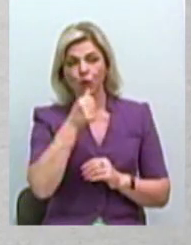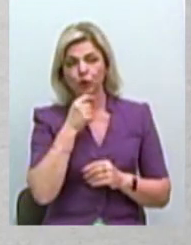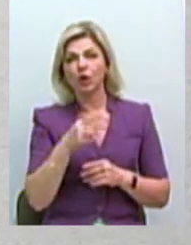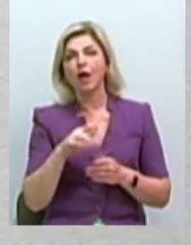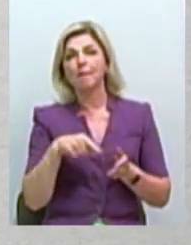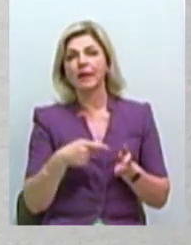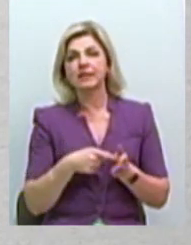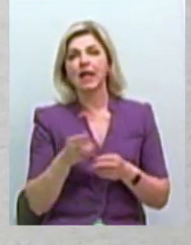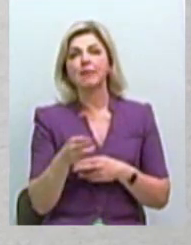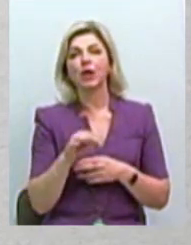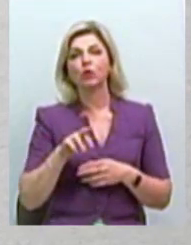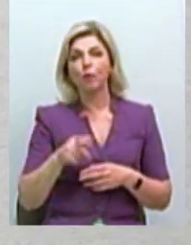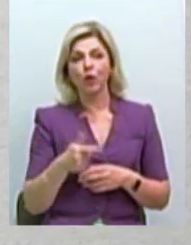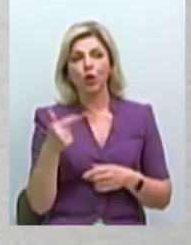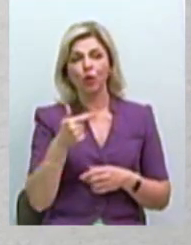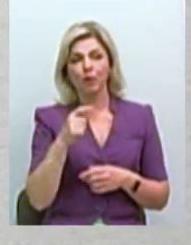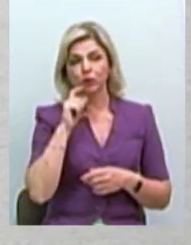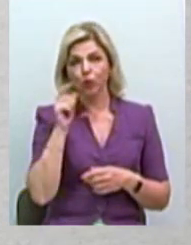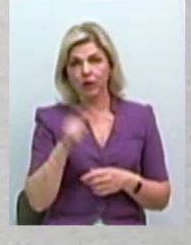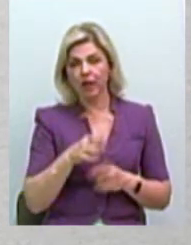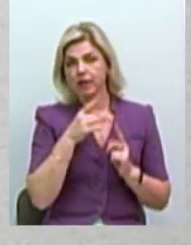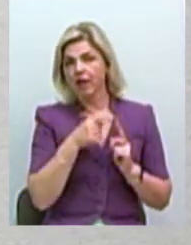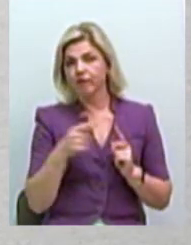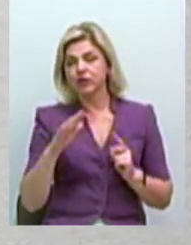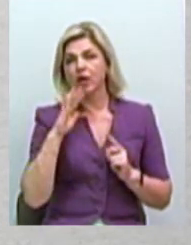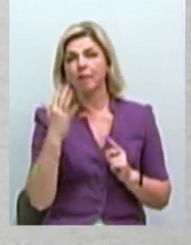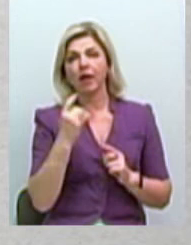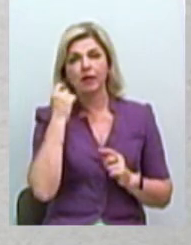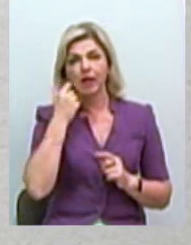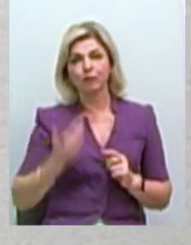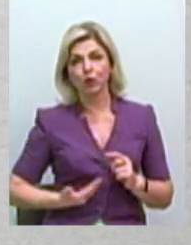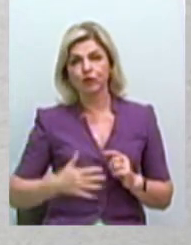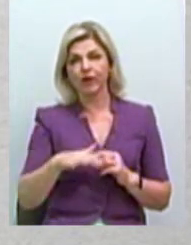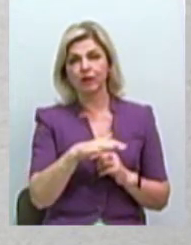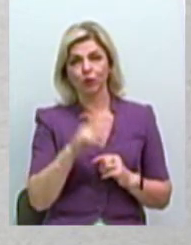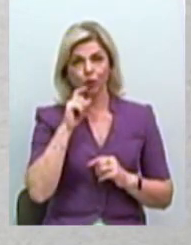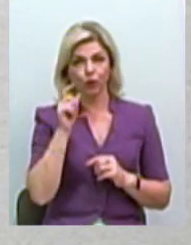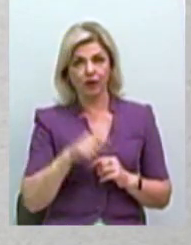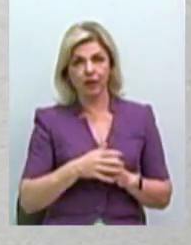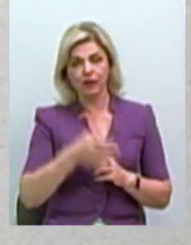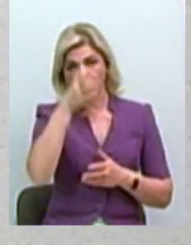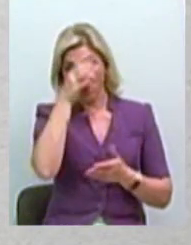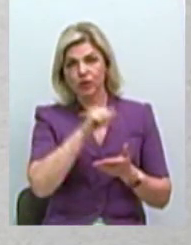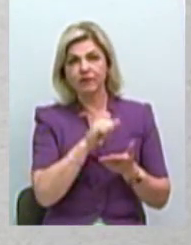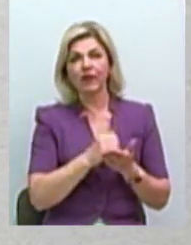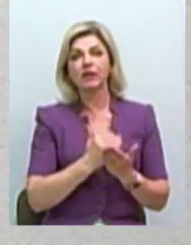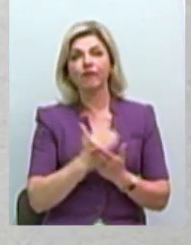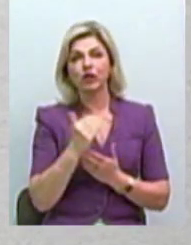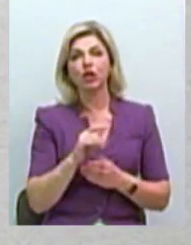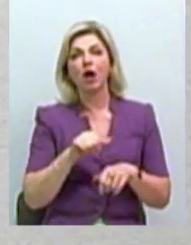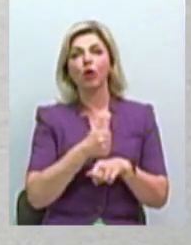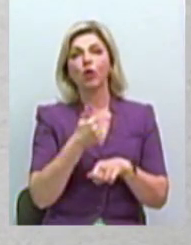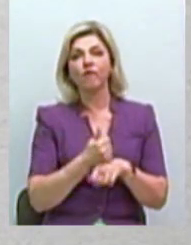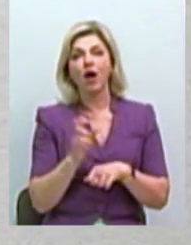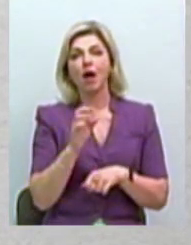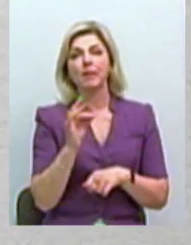Запорізької області. Громадянин України. Протягом останніх 5 років проживає на території України. Освіта вища. Голова Березанської